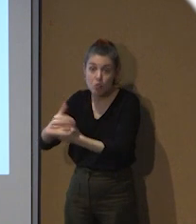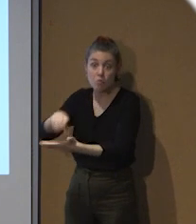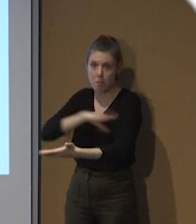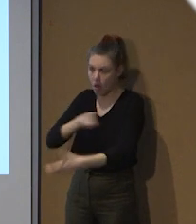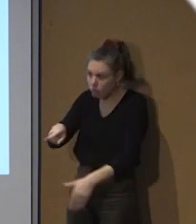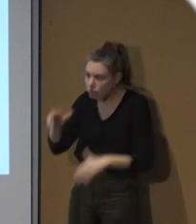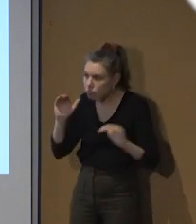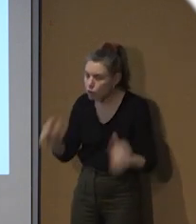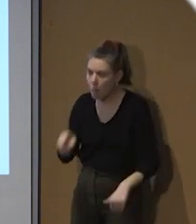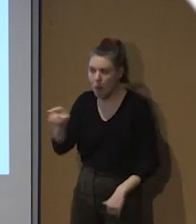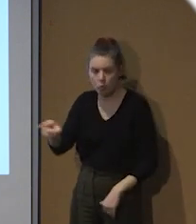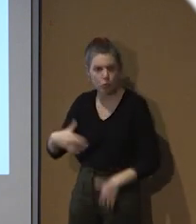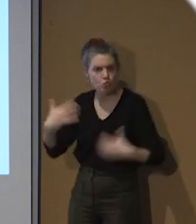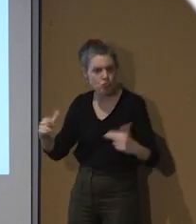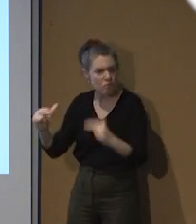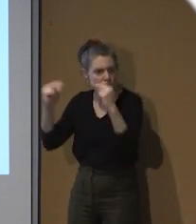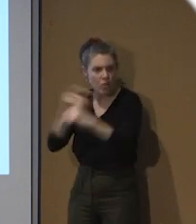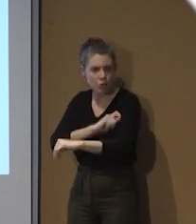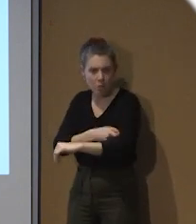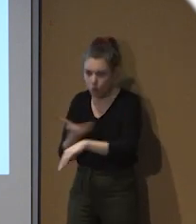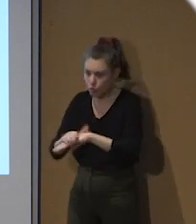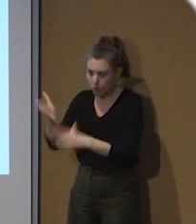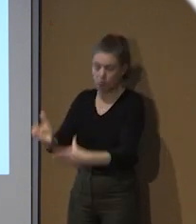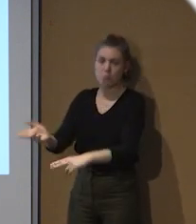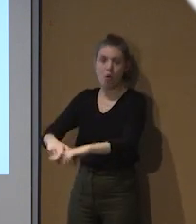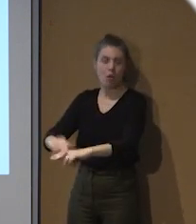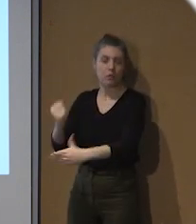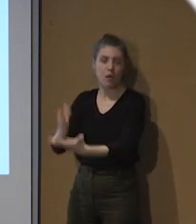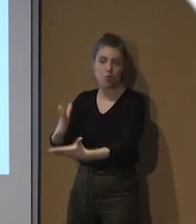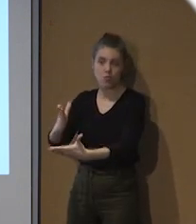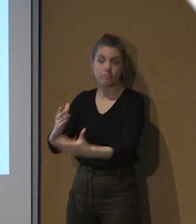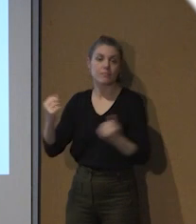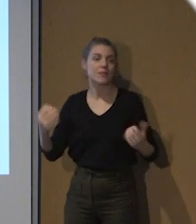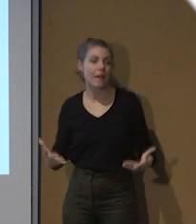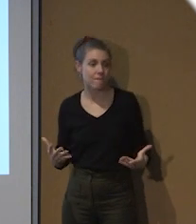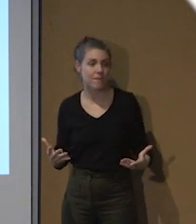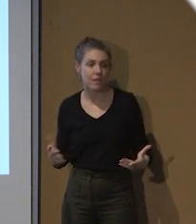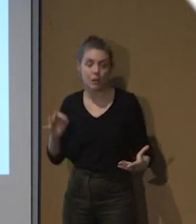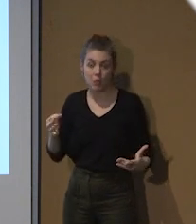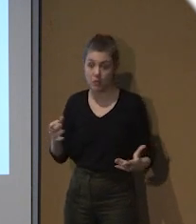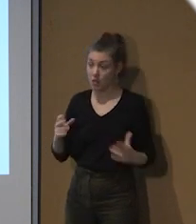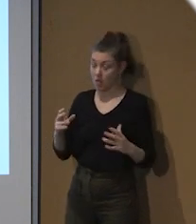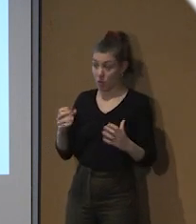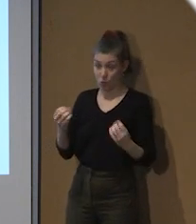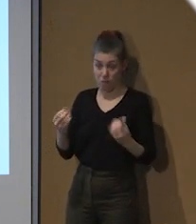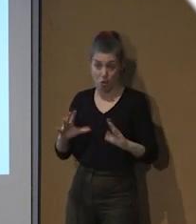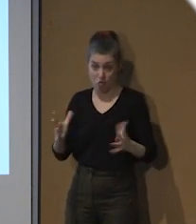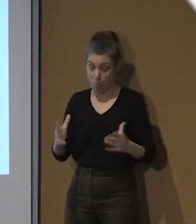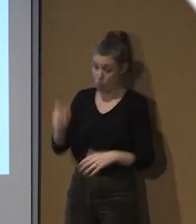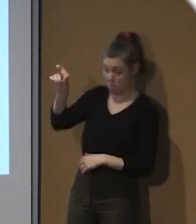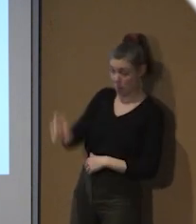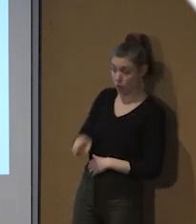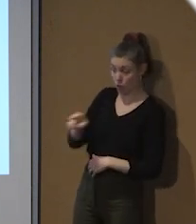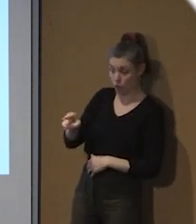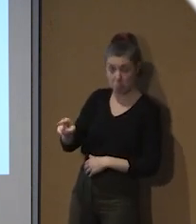La mort subite du sportif, c'est le décès brutal d'un sujet qui est en train de pratiquer un